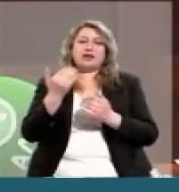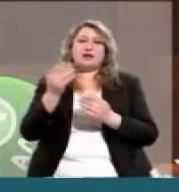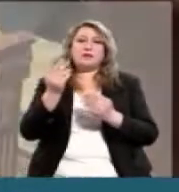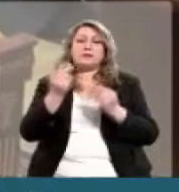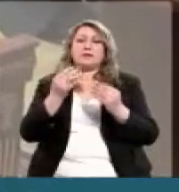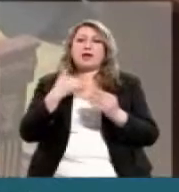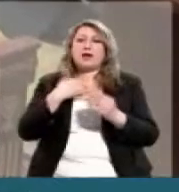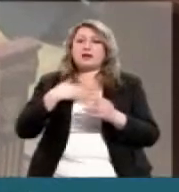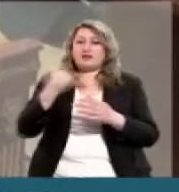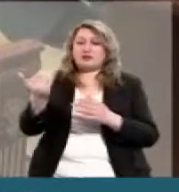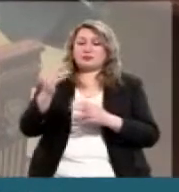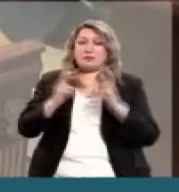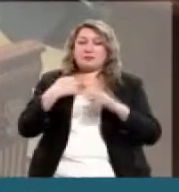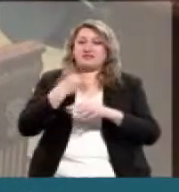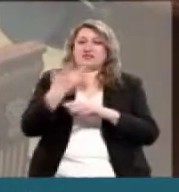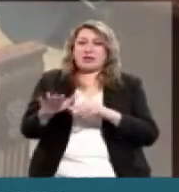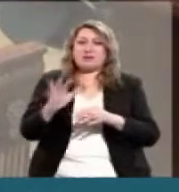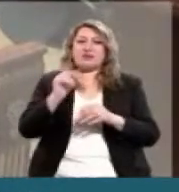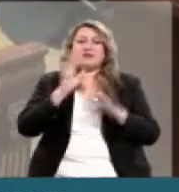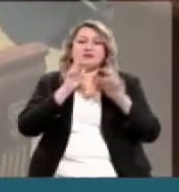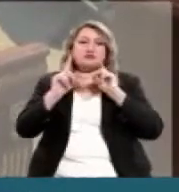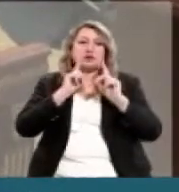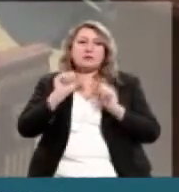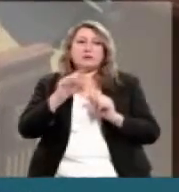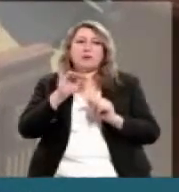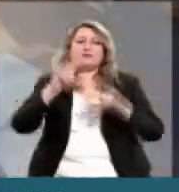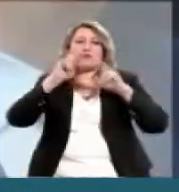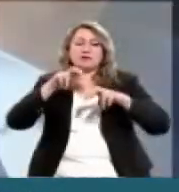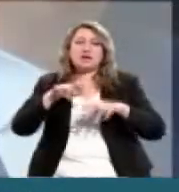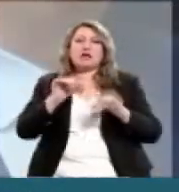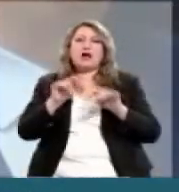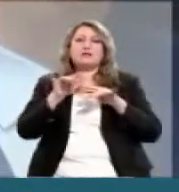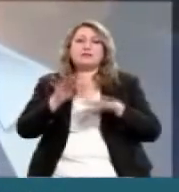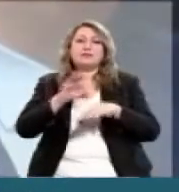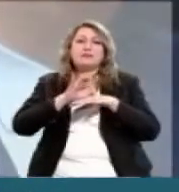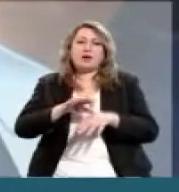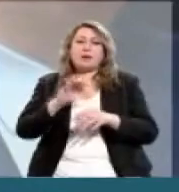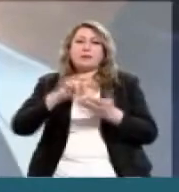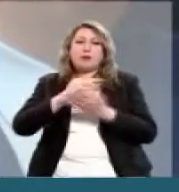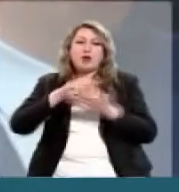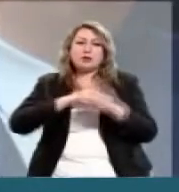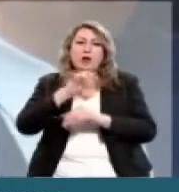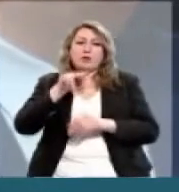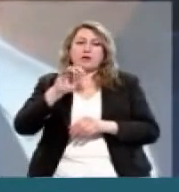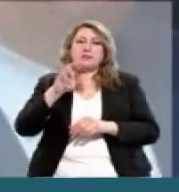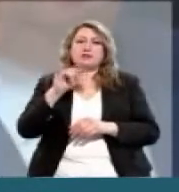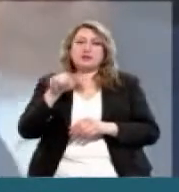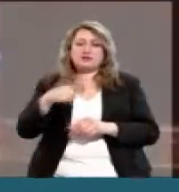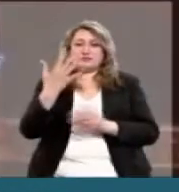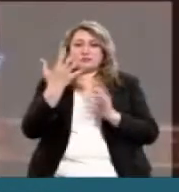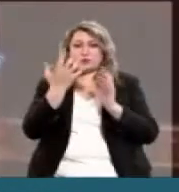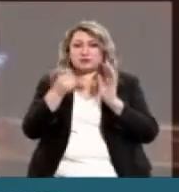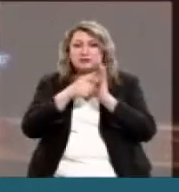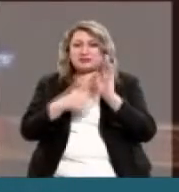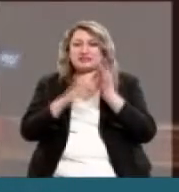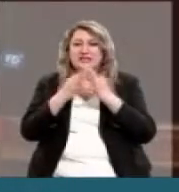предприятиям выделяем. В ходе совещания Архимед Мухамбетов рассмотрел темпы реализации проекта «Аул Ельбесаг». На сегодняшний день в